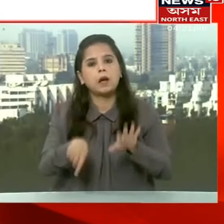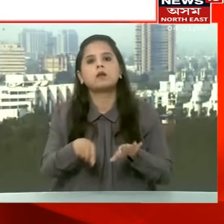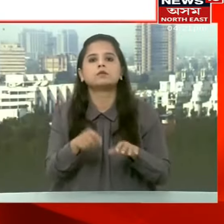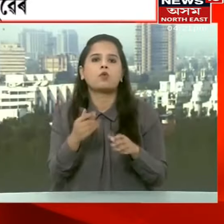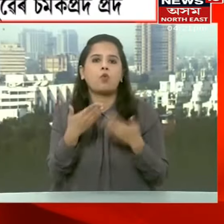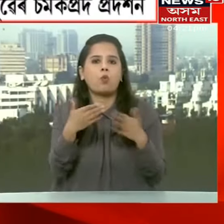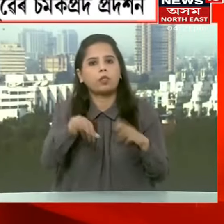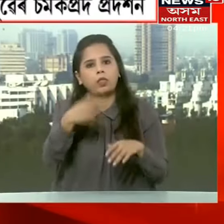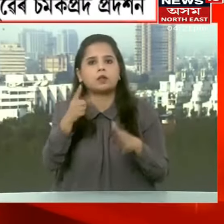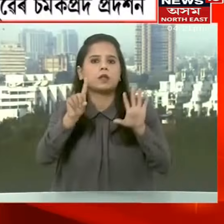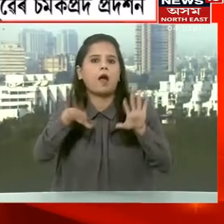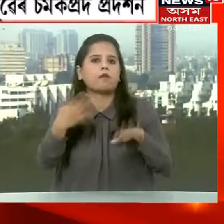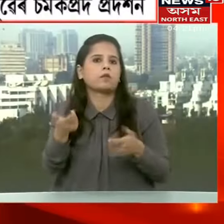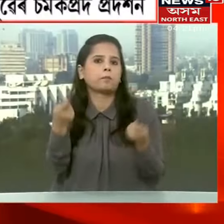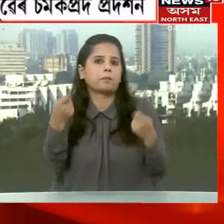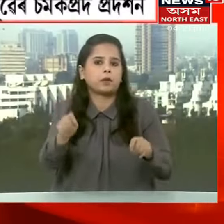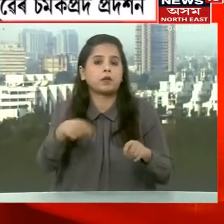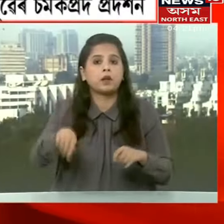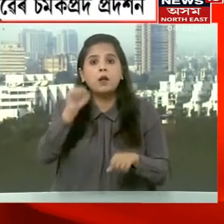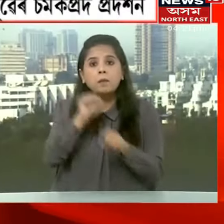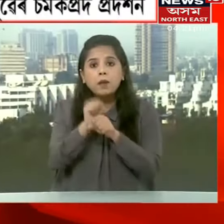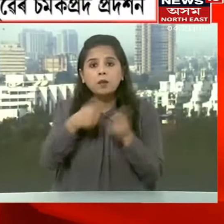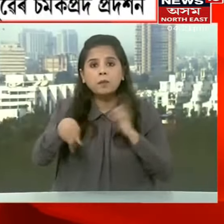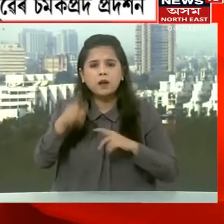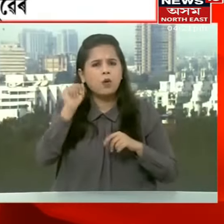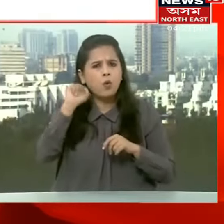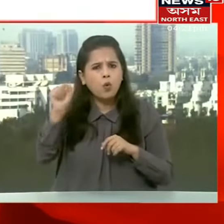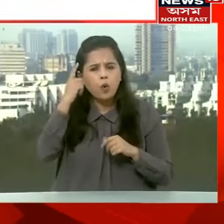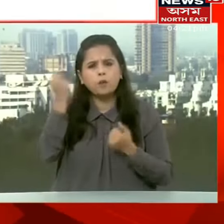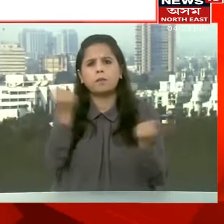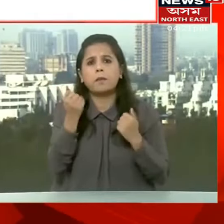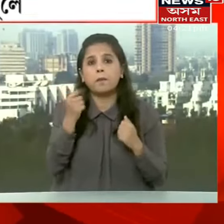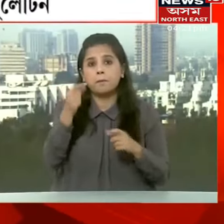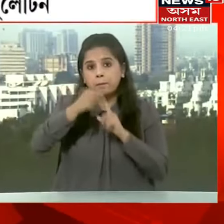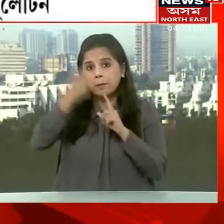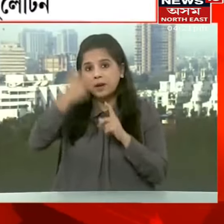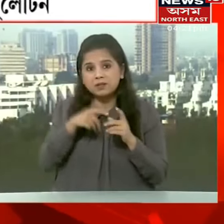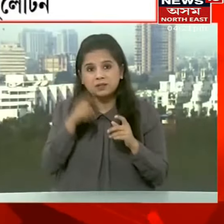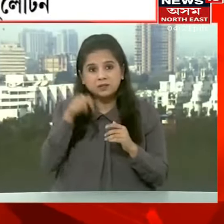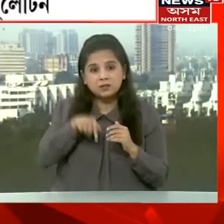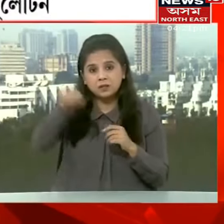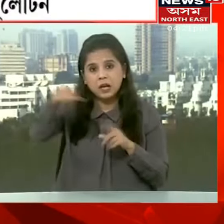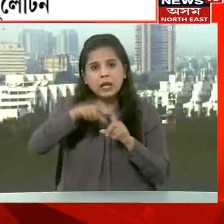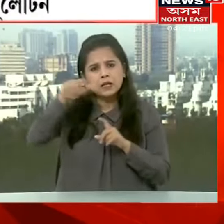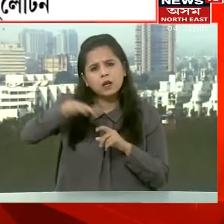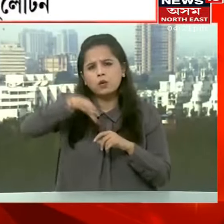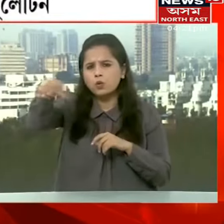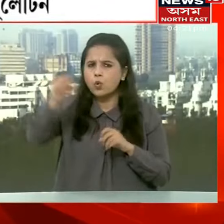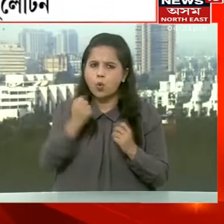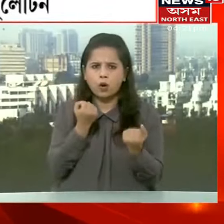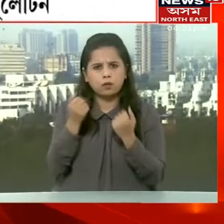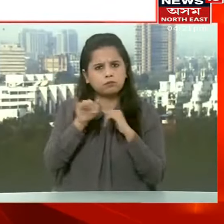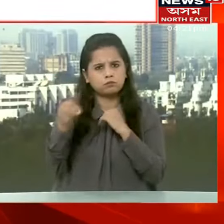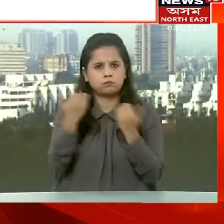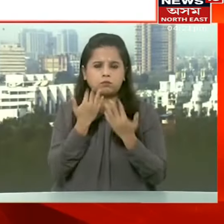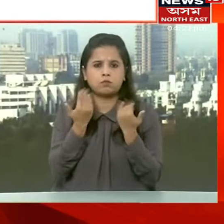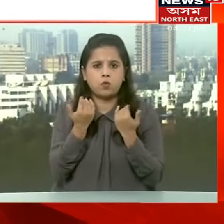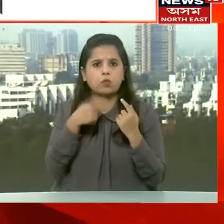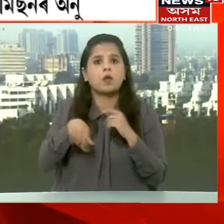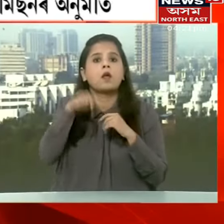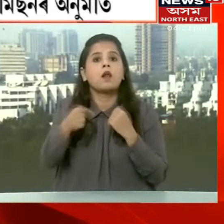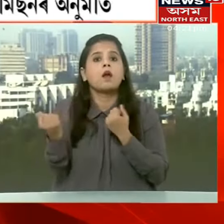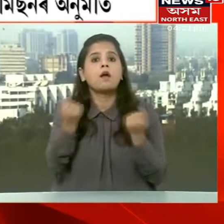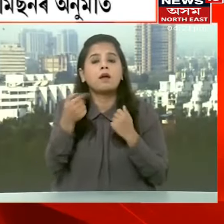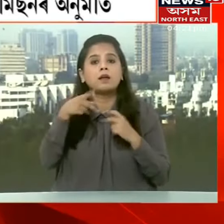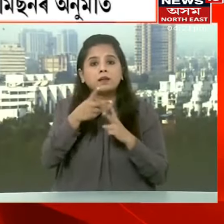रहेंगे। कामरूप जिले को छोड़कर निजी वाहनों को एक से दूसरे जिले में जाने की अनुमति होगी। सार्वजनिक वाहनों का आवागमन